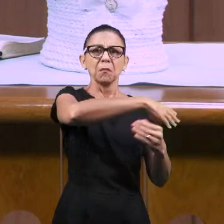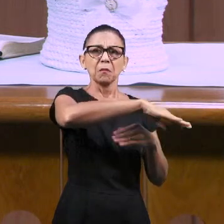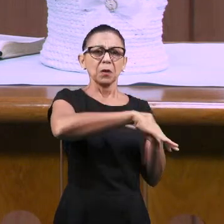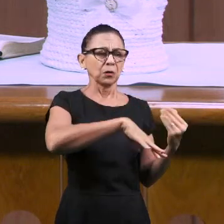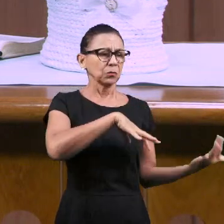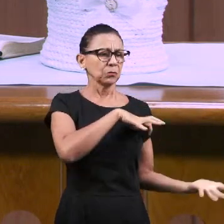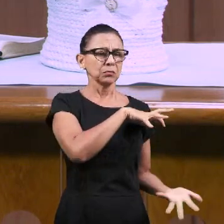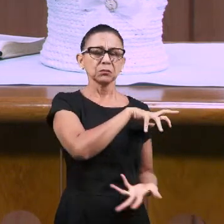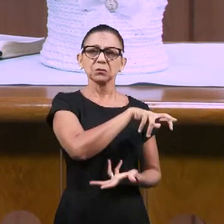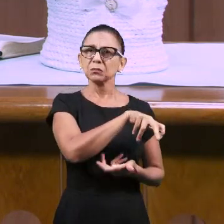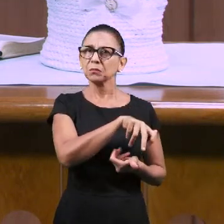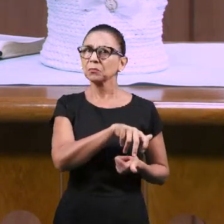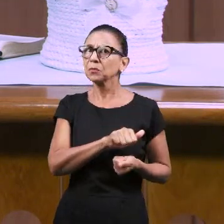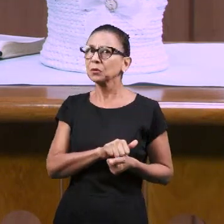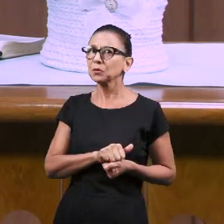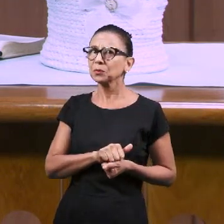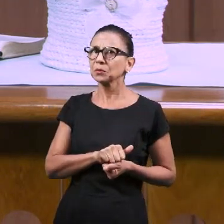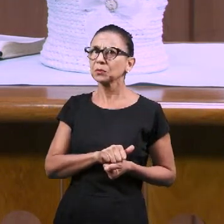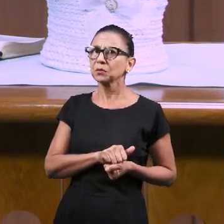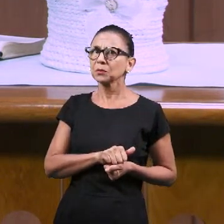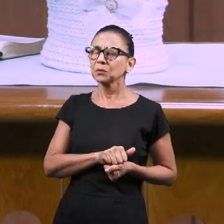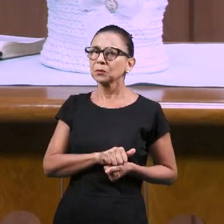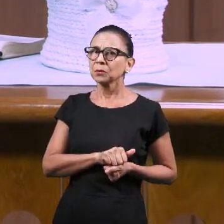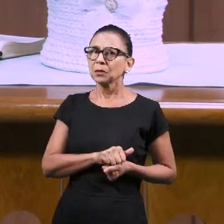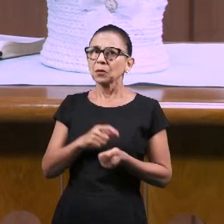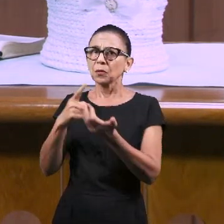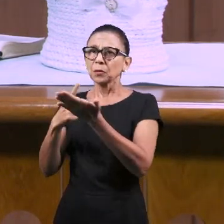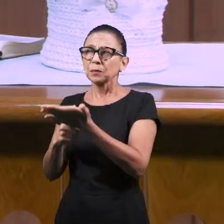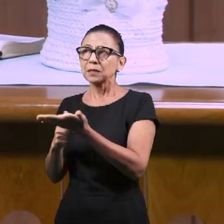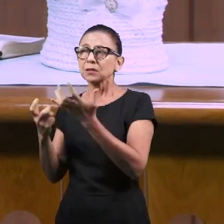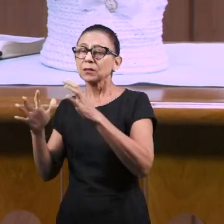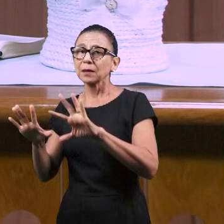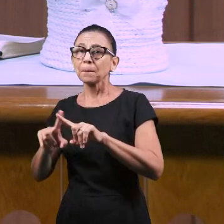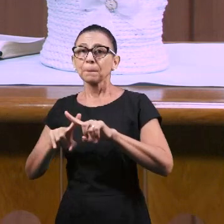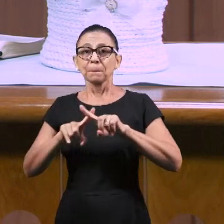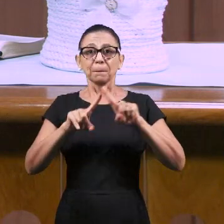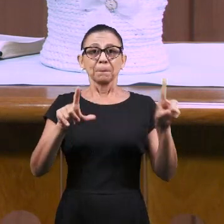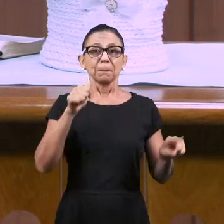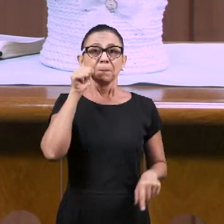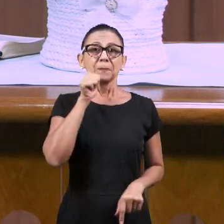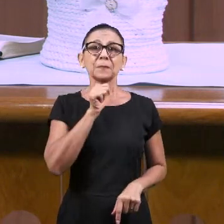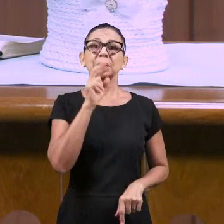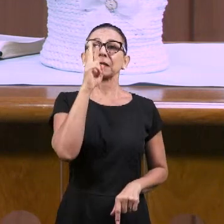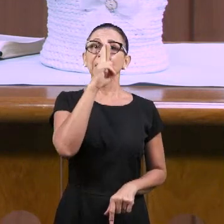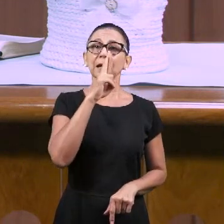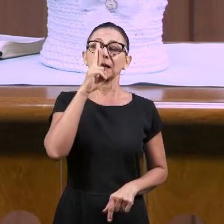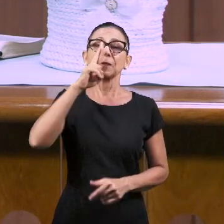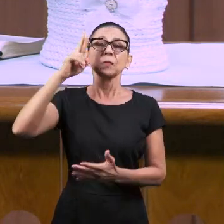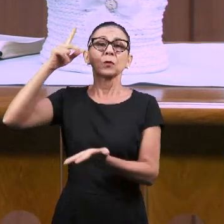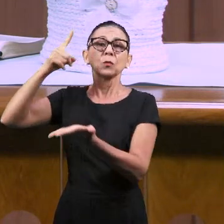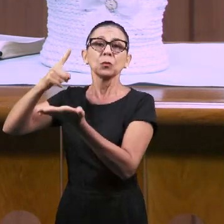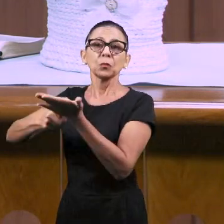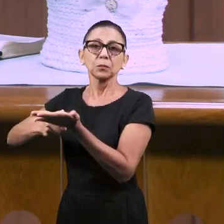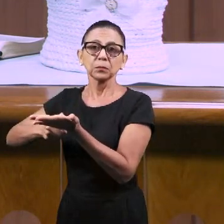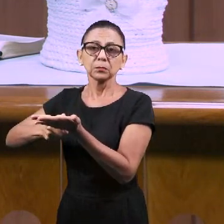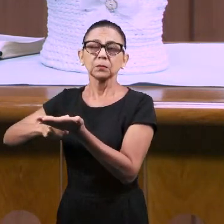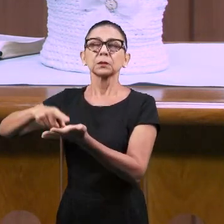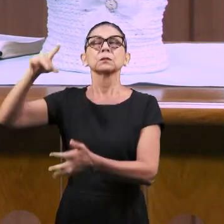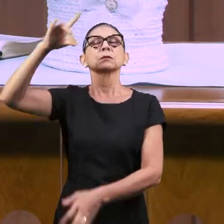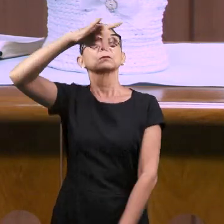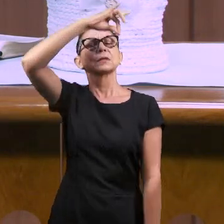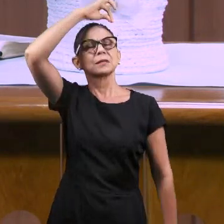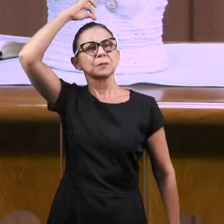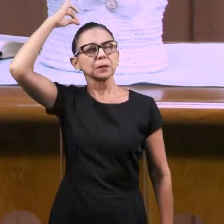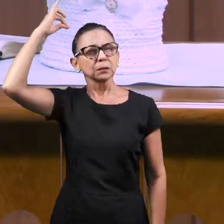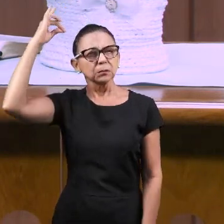mais voyez bien, elle fait un pacte maintenant avec le Saint-Esprit, avec ceux qui